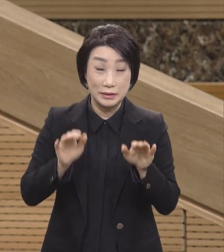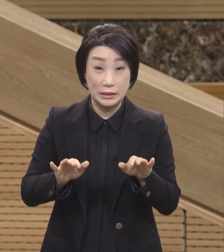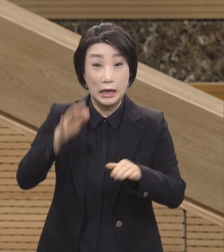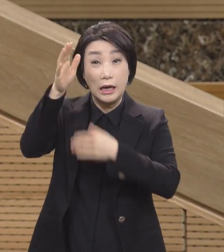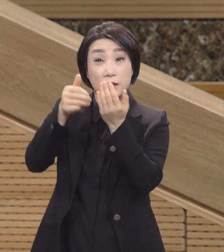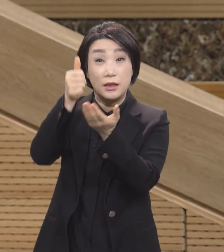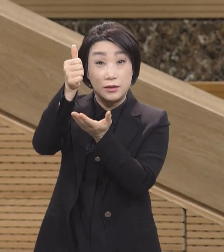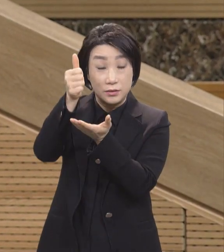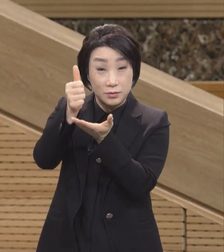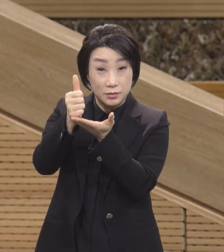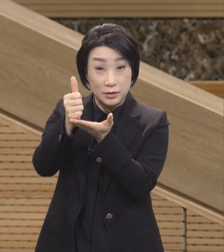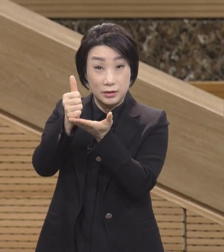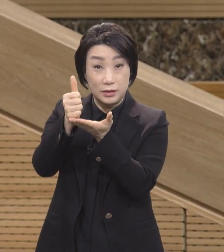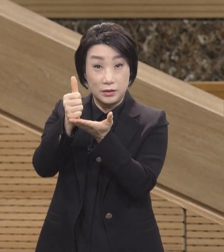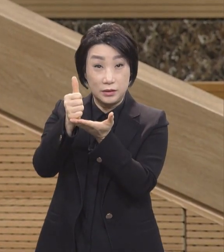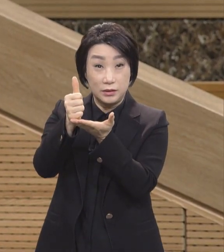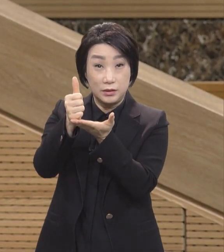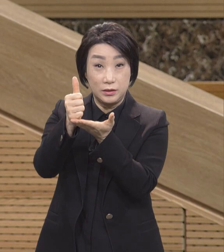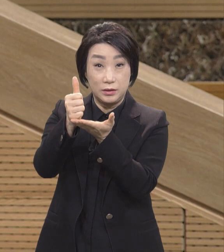하나님께서